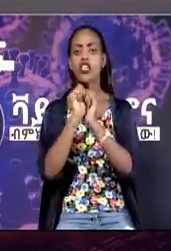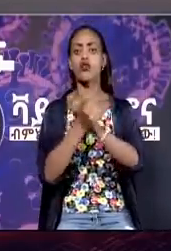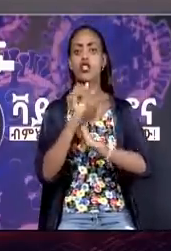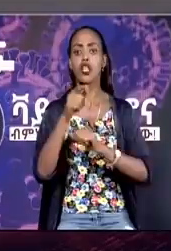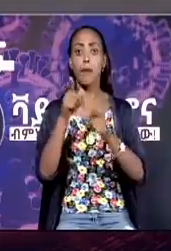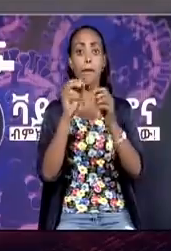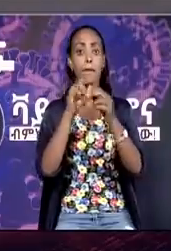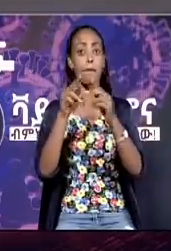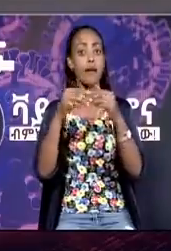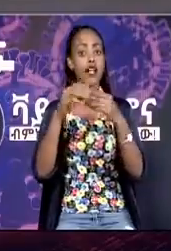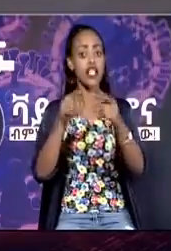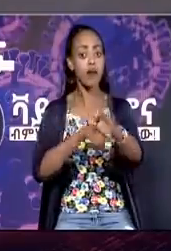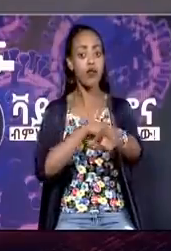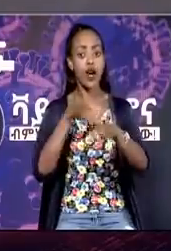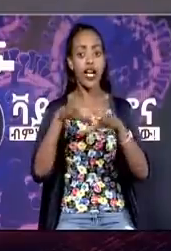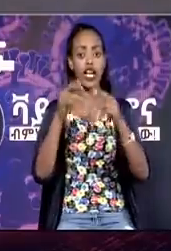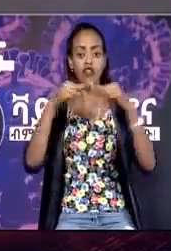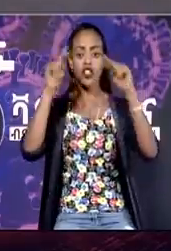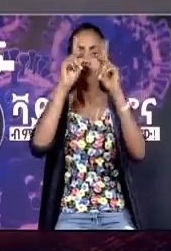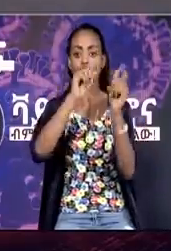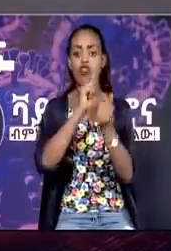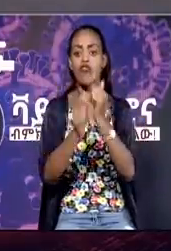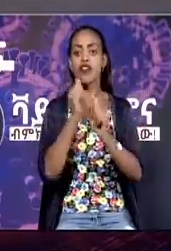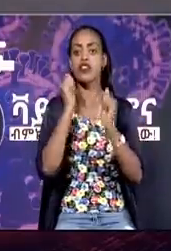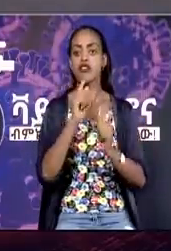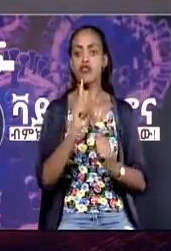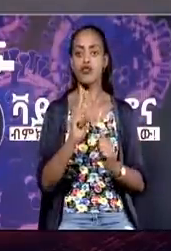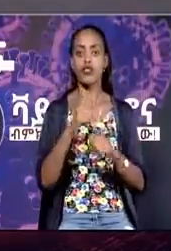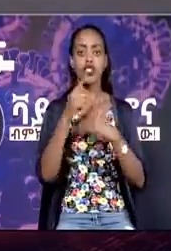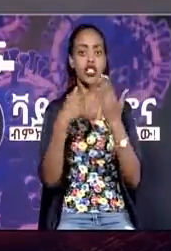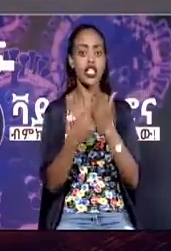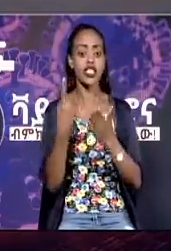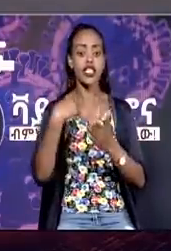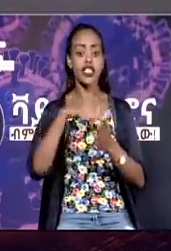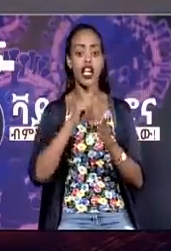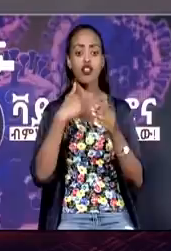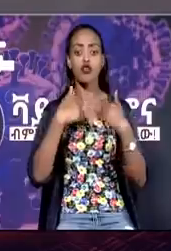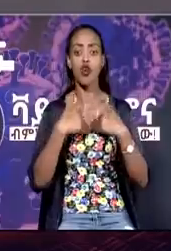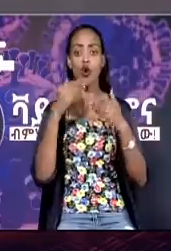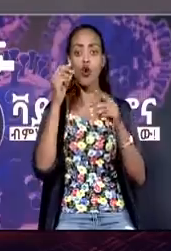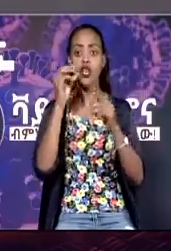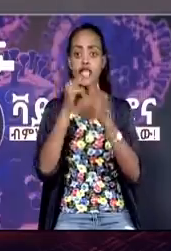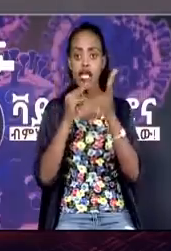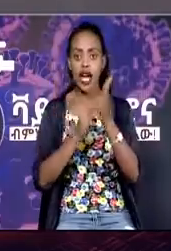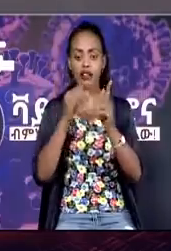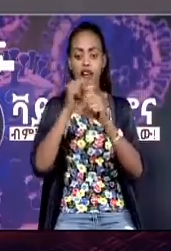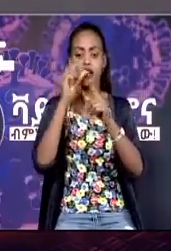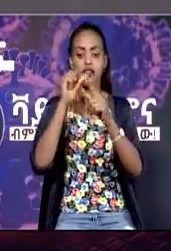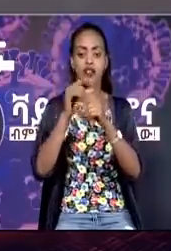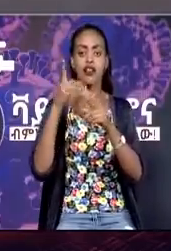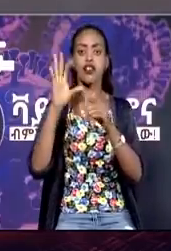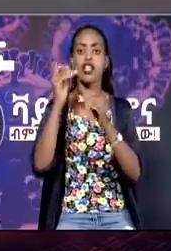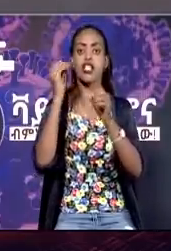ምንዋሕ ጌርካ እቲ ፌደሬሽኑ ክፈረስ ይኽእል እዩ፣ ስርዓት ውን ክልወጥ ይኽእል እዩ። ስለዚ ንሕናቲ ዘሎ ስርዓት ቃል ክዳን ዝኣሰርናሉ እዩ፣ ክልወጥ